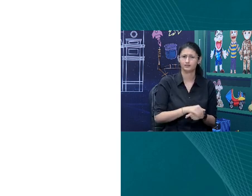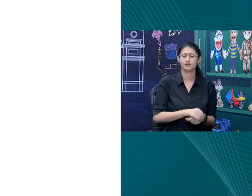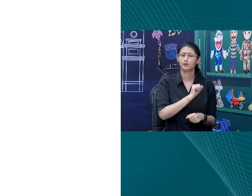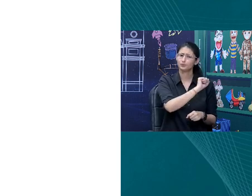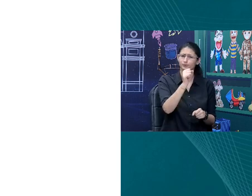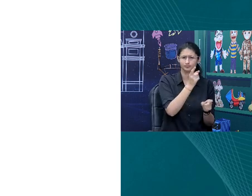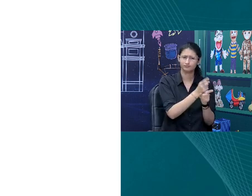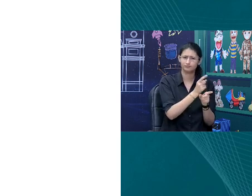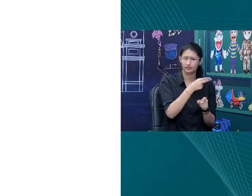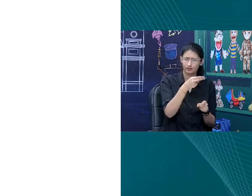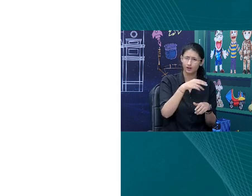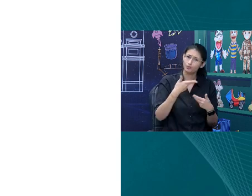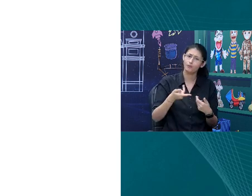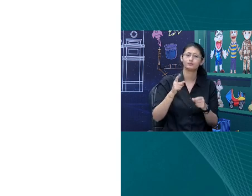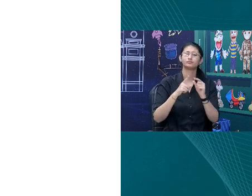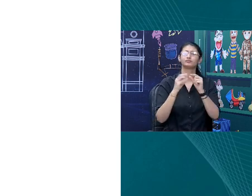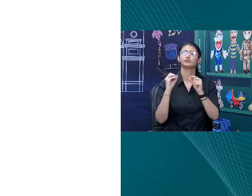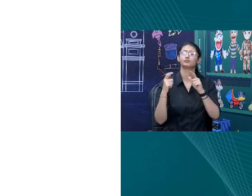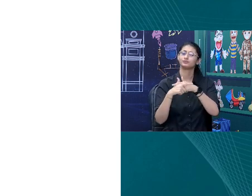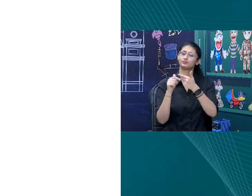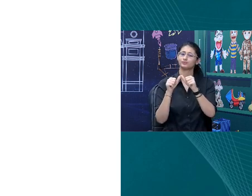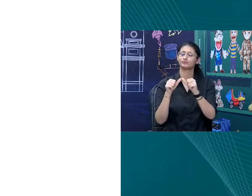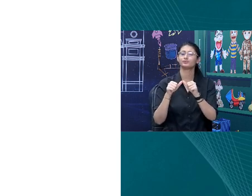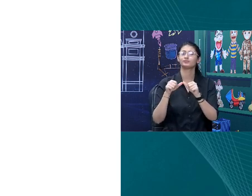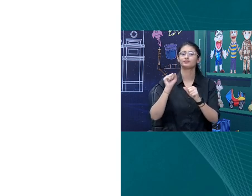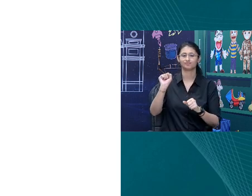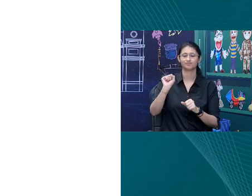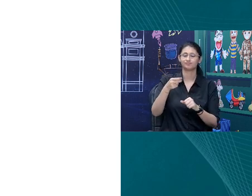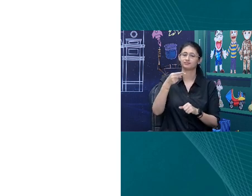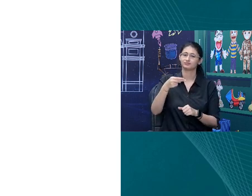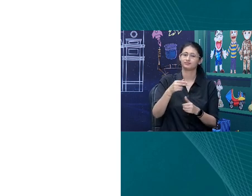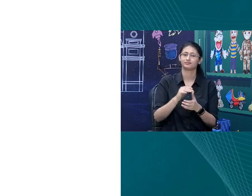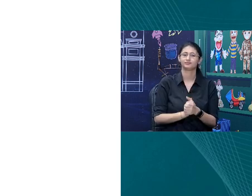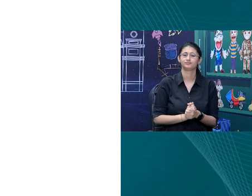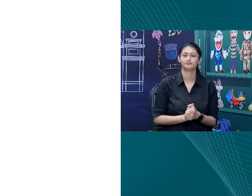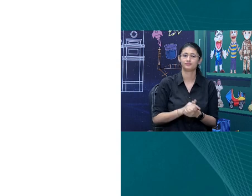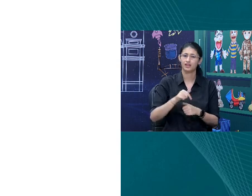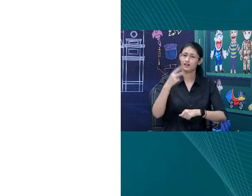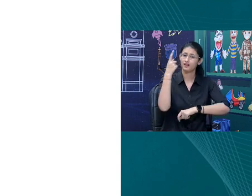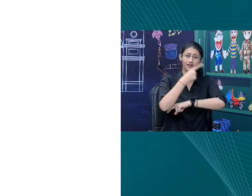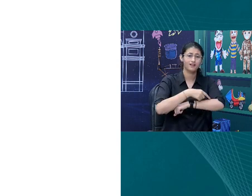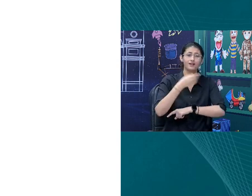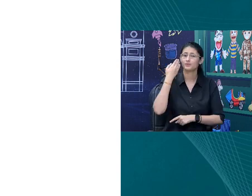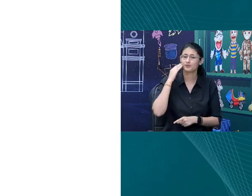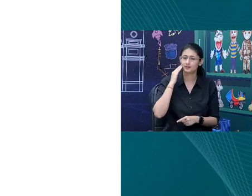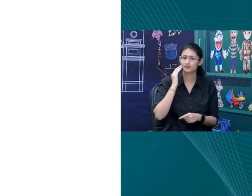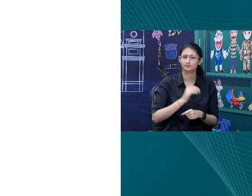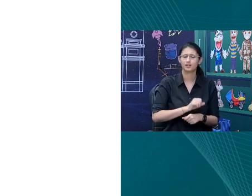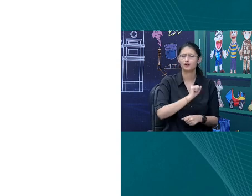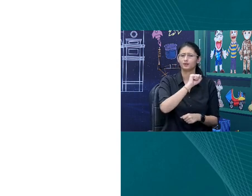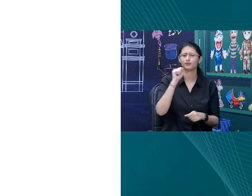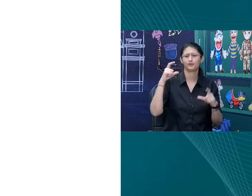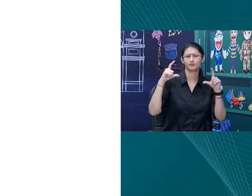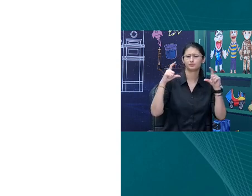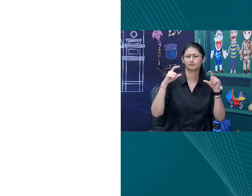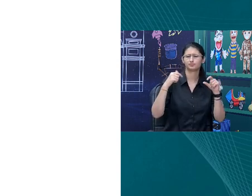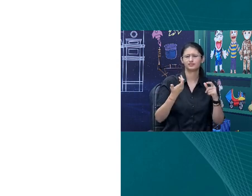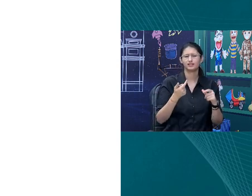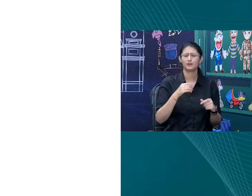आज का आप लिख सकते हैं की 20 फरवरी को आपका सत्र हुआ है और आप अपनी चाहे तो फोटो भी लगा सकते हैं जो की एक है यदि आप लगाएंगे तो